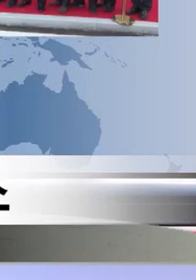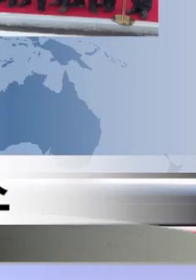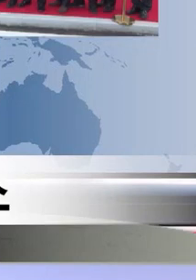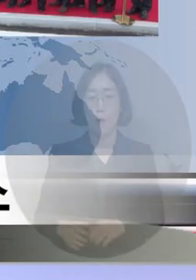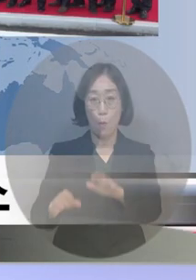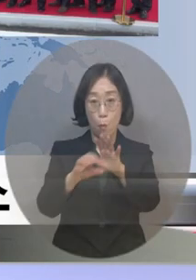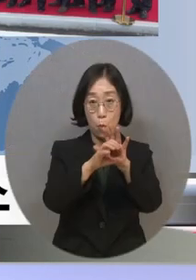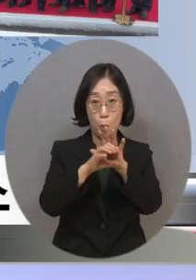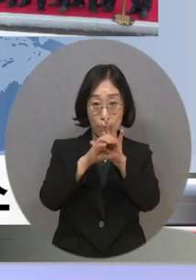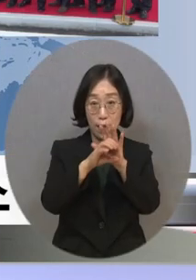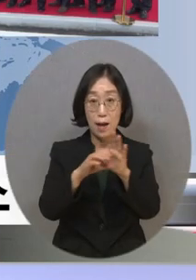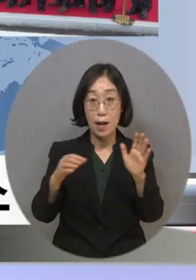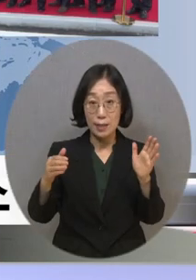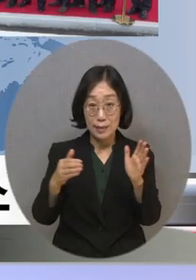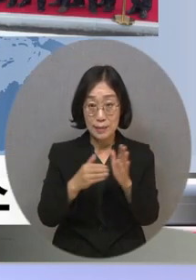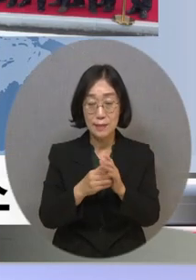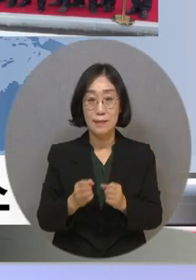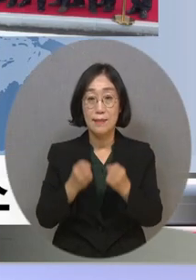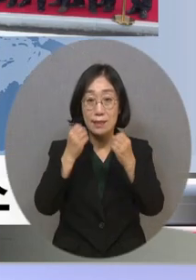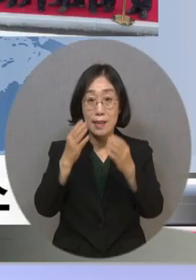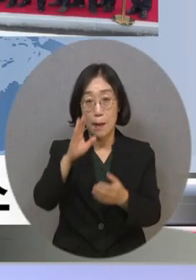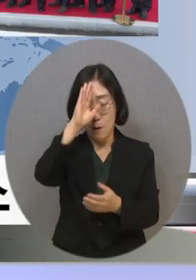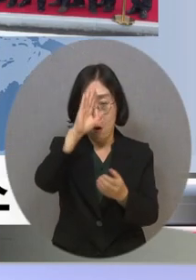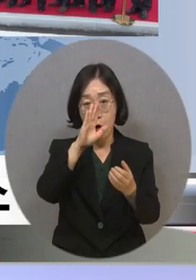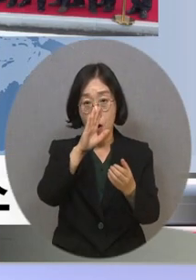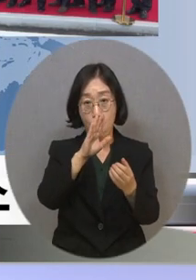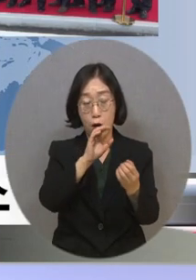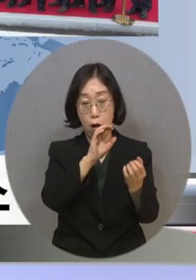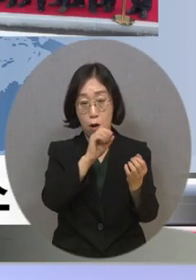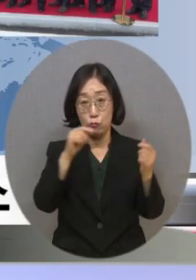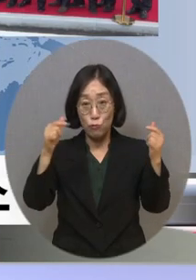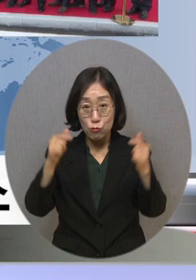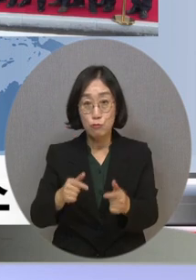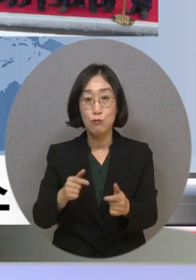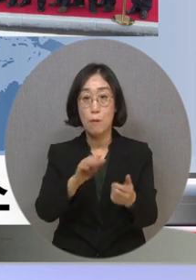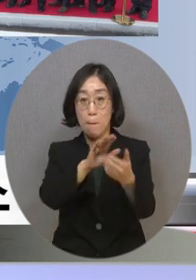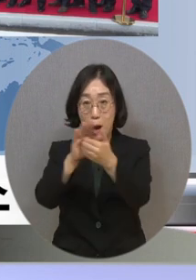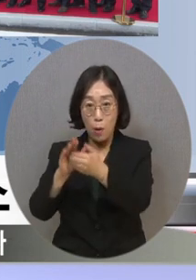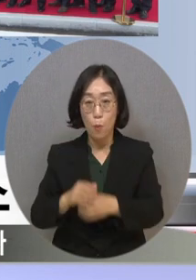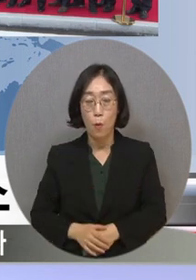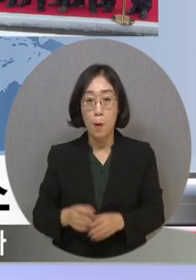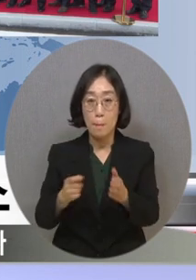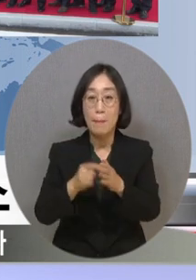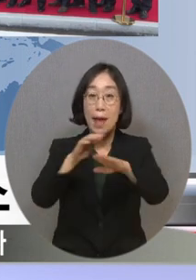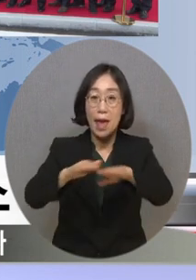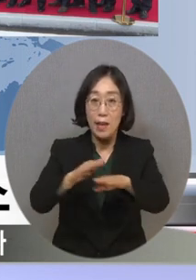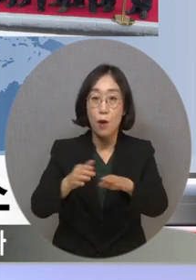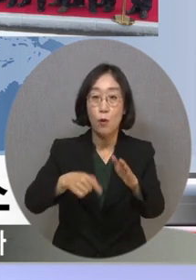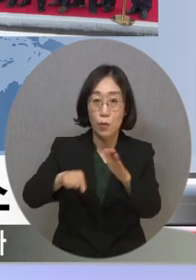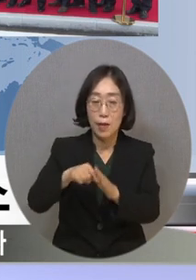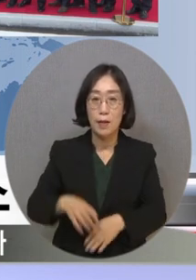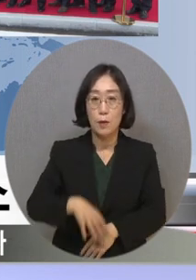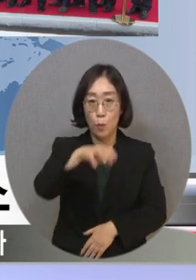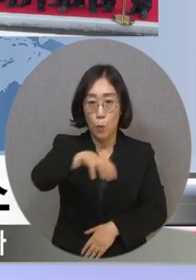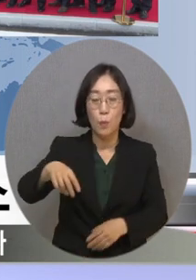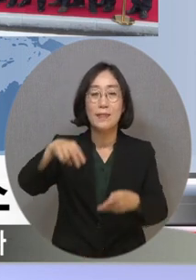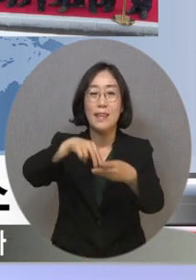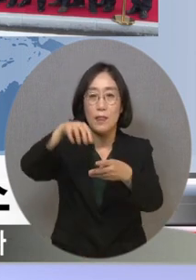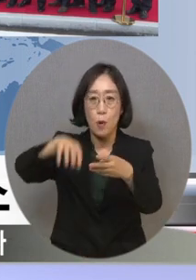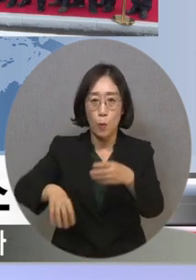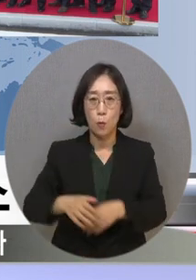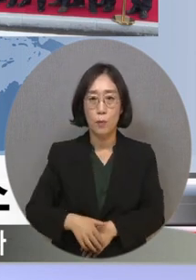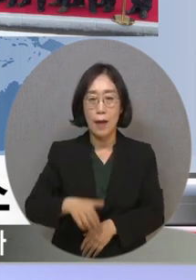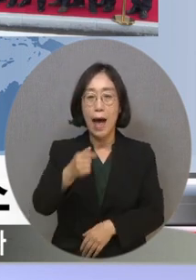코로나를 비롯한 신종 감염병의 확산을 막고 신속하게 대응하기 위한 감염병 관리 센터가 전남